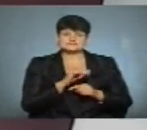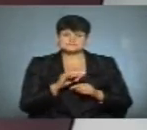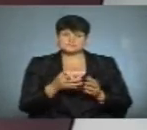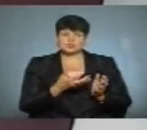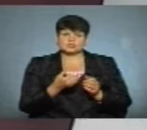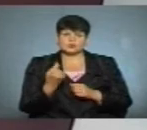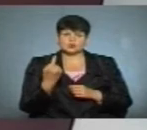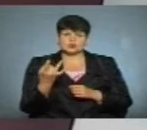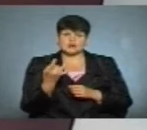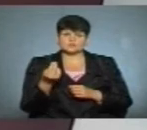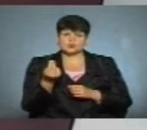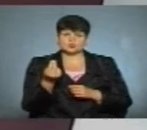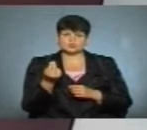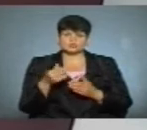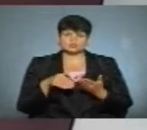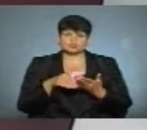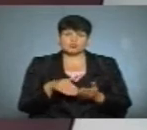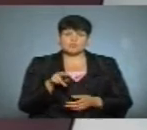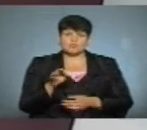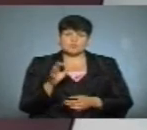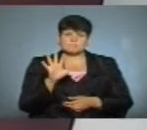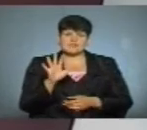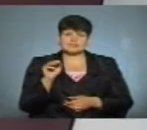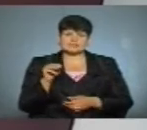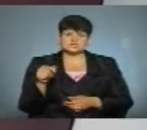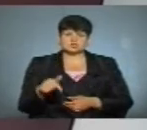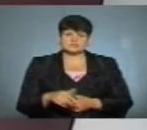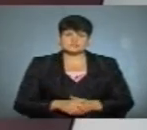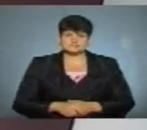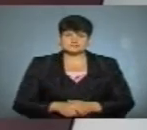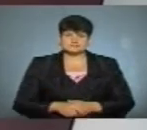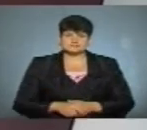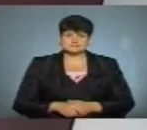отримують одноразову грошову винагороду по 5 тисяч гривень.